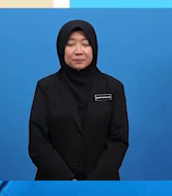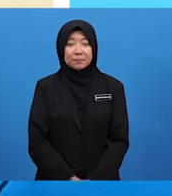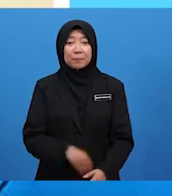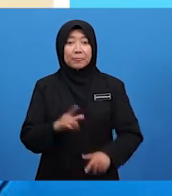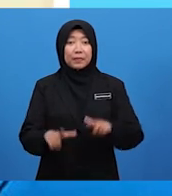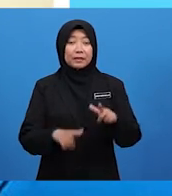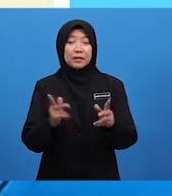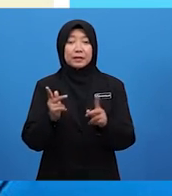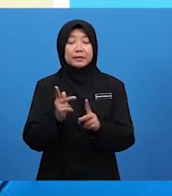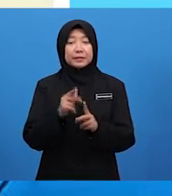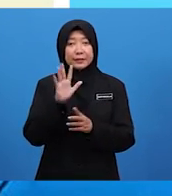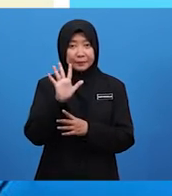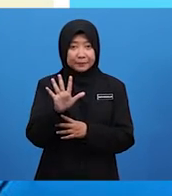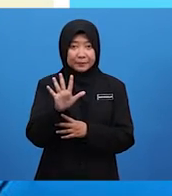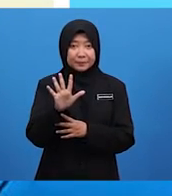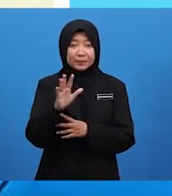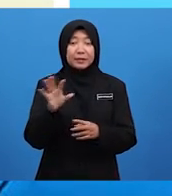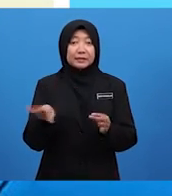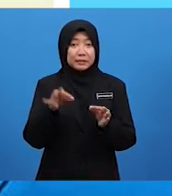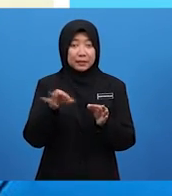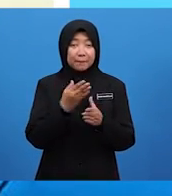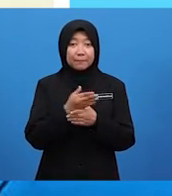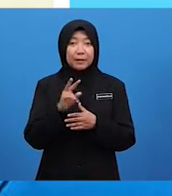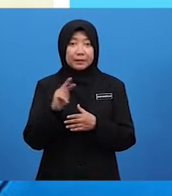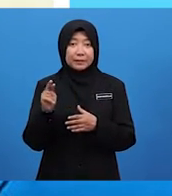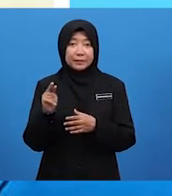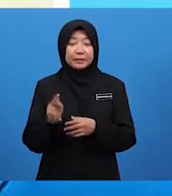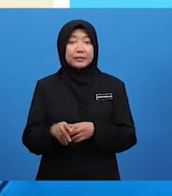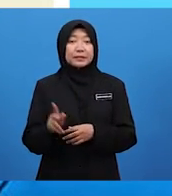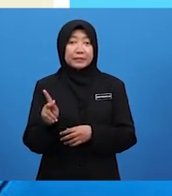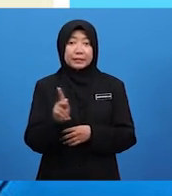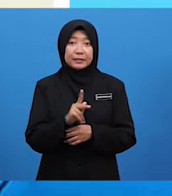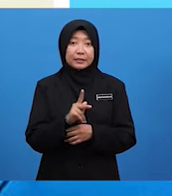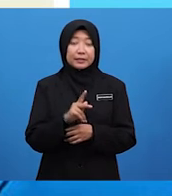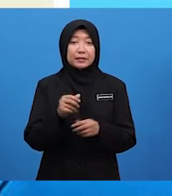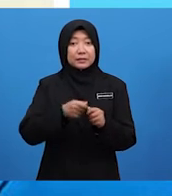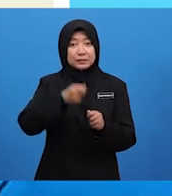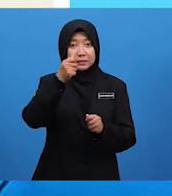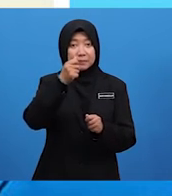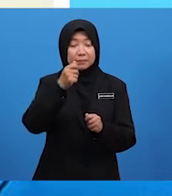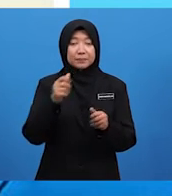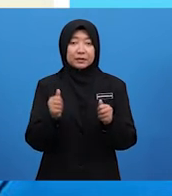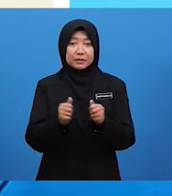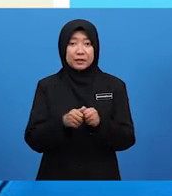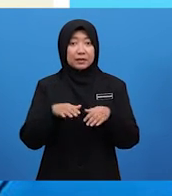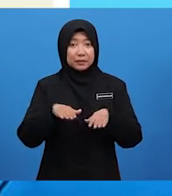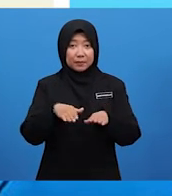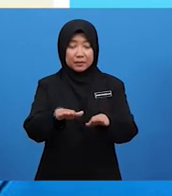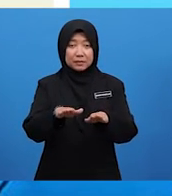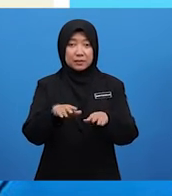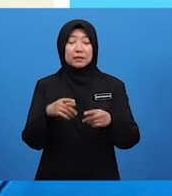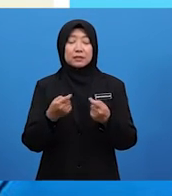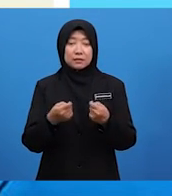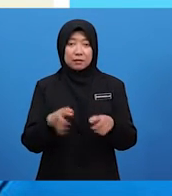Langkah kelima pula murid-murid, jahitkan bahagian kiri zip pada fabrik dengan jahitan mesin